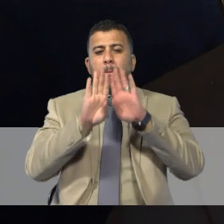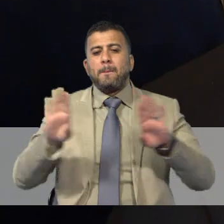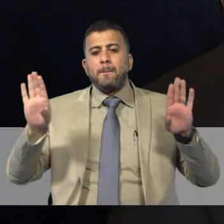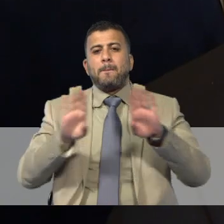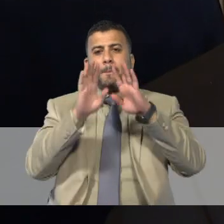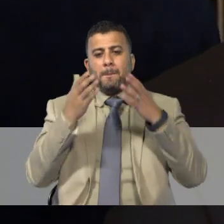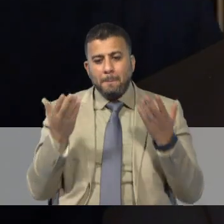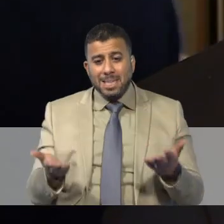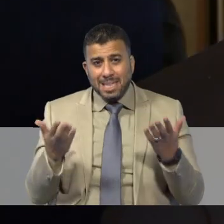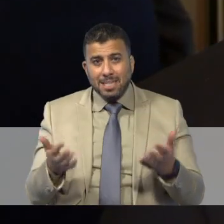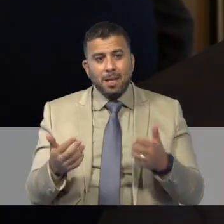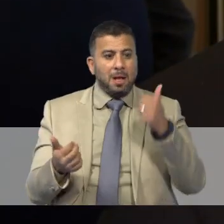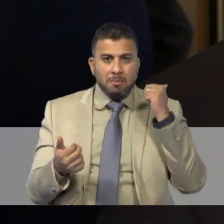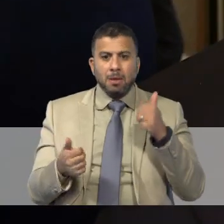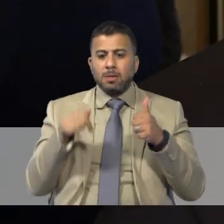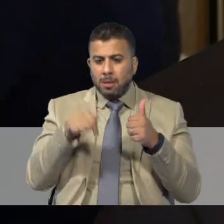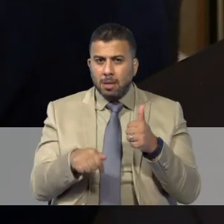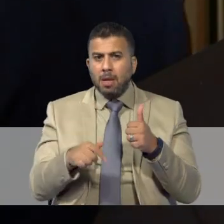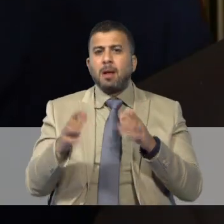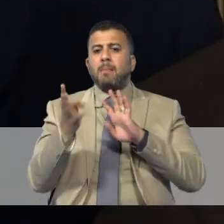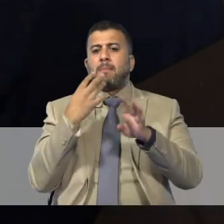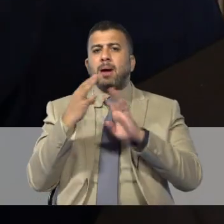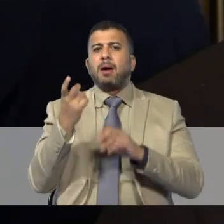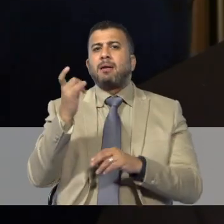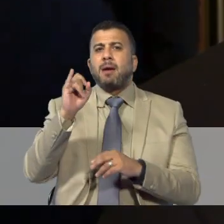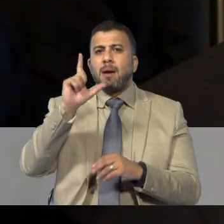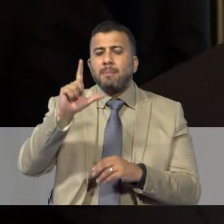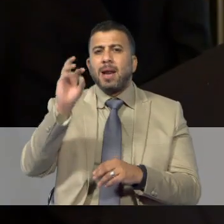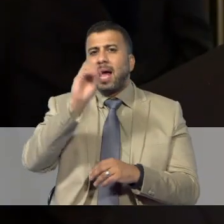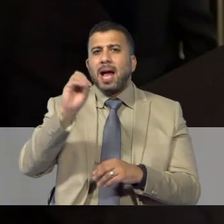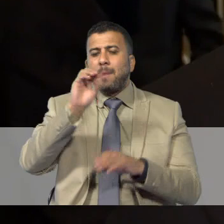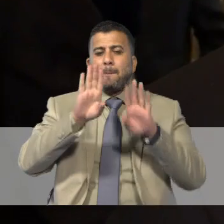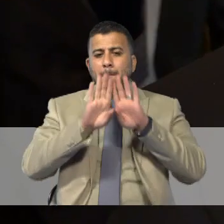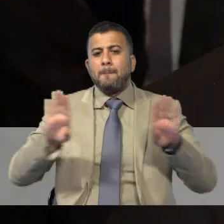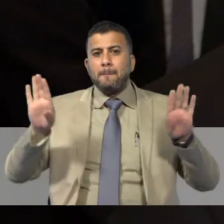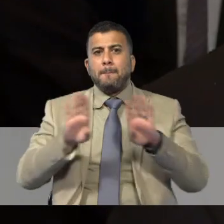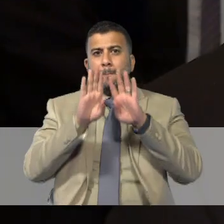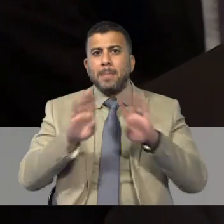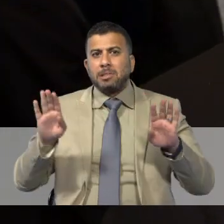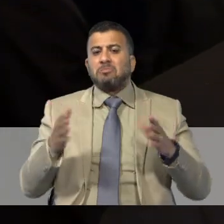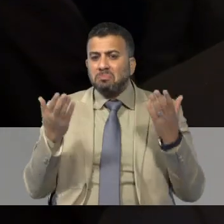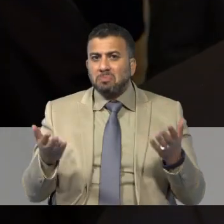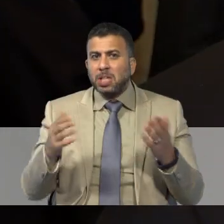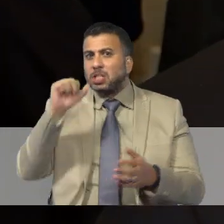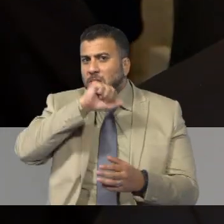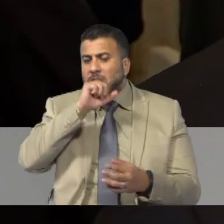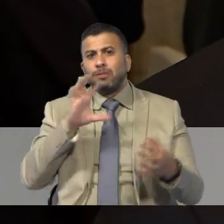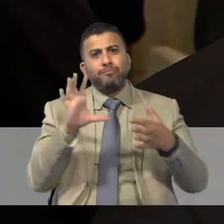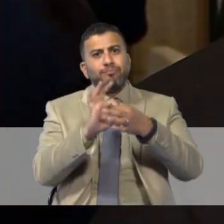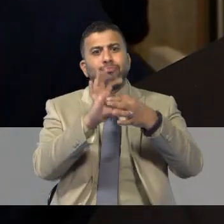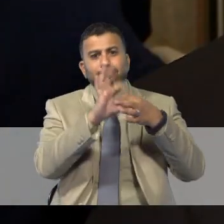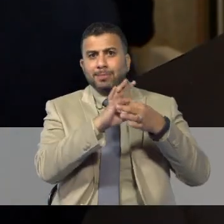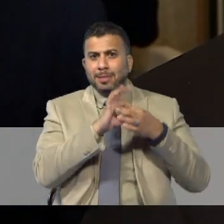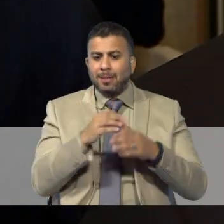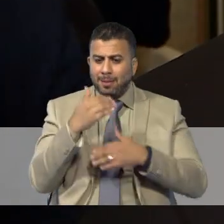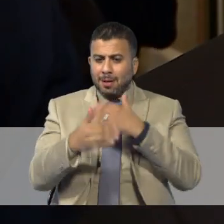معهم اتفاقية، وقبلها كنا في مهرجان رمل الذي ترعاه الهيئة العربية للمسرح، وهنالك المهرجان المسرح العربي